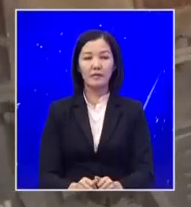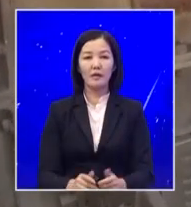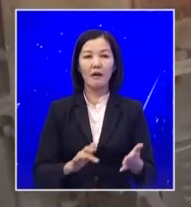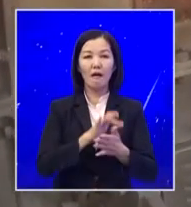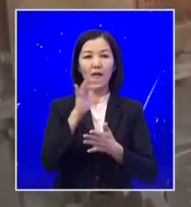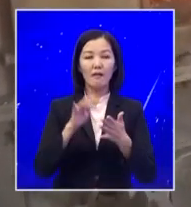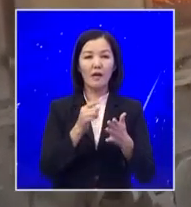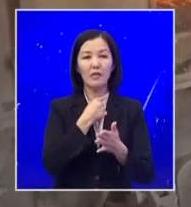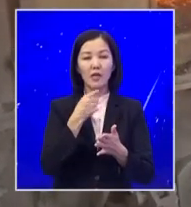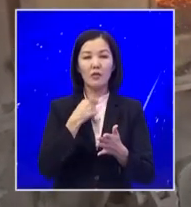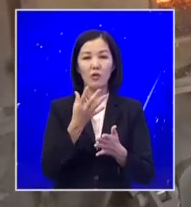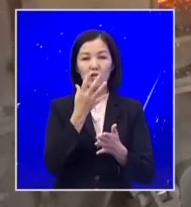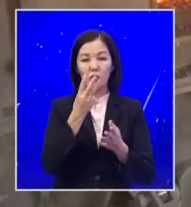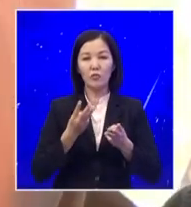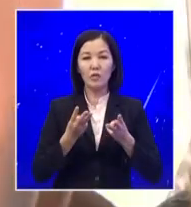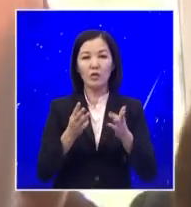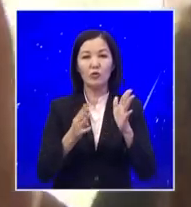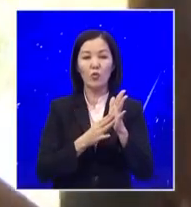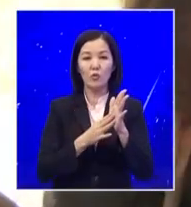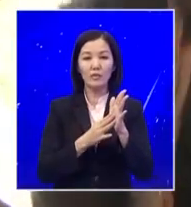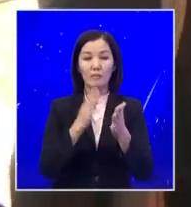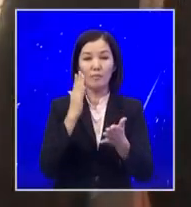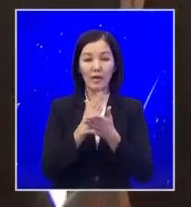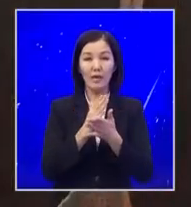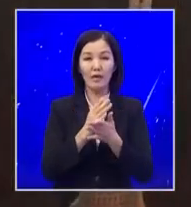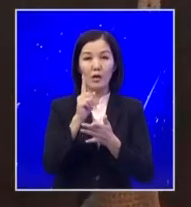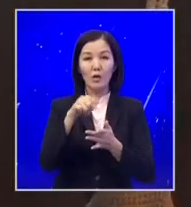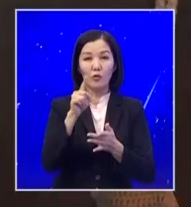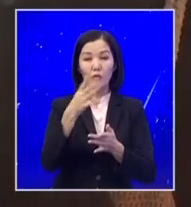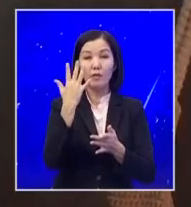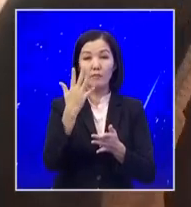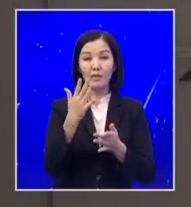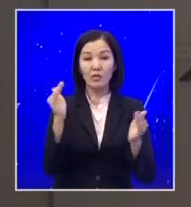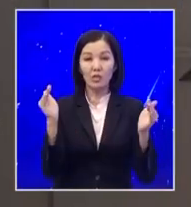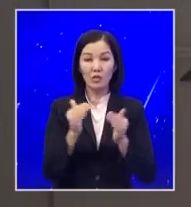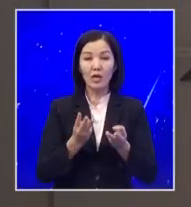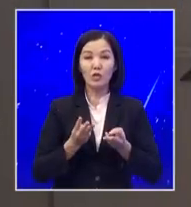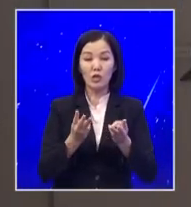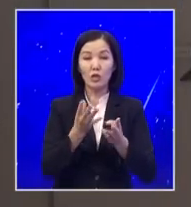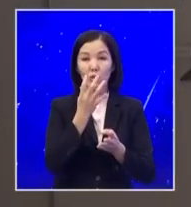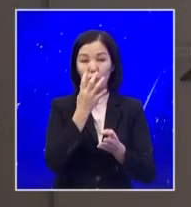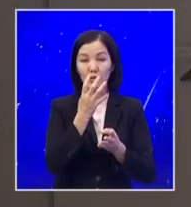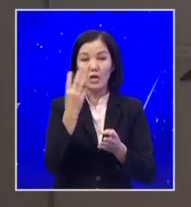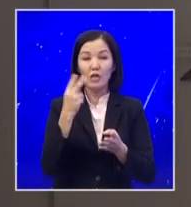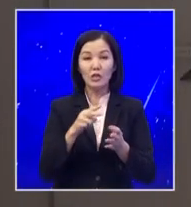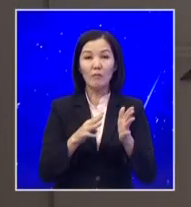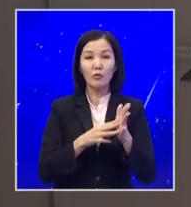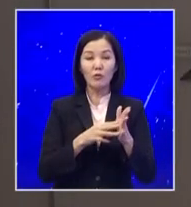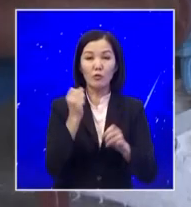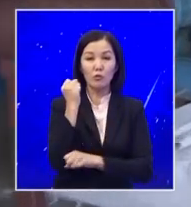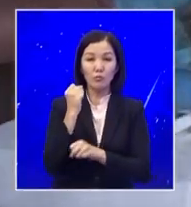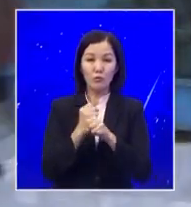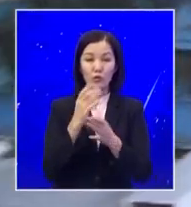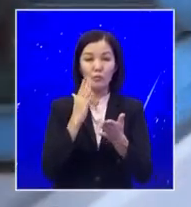Қалада Талдықорған жылу сервисіне тиесілі 9 қазандық бар. Бірі мына нөмірі 5-ші шағын жылыту нысаны. Мұнда 29 жұмысшы қызмет